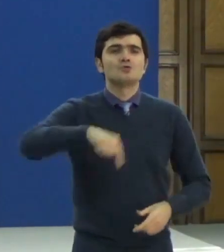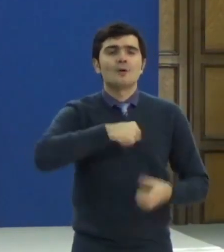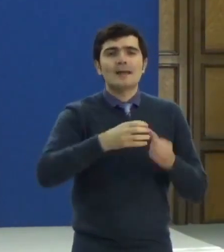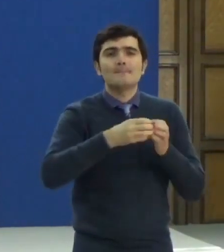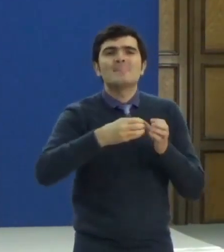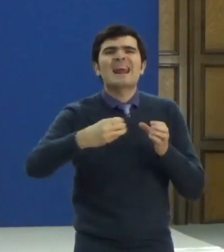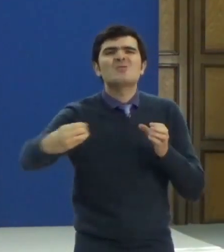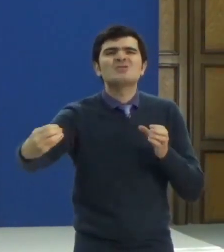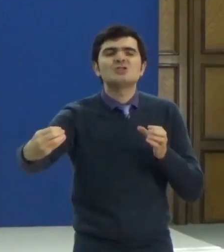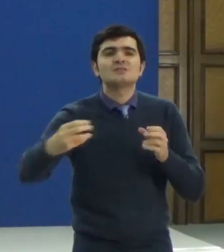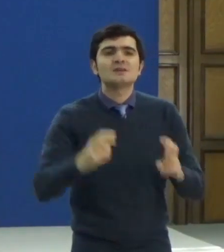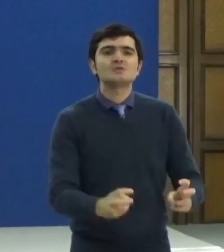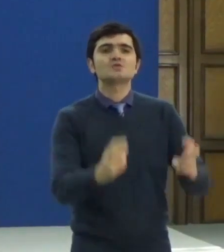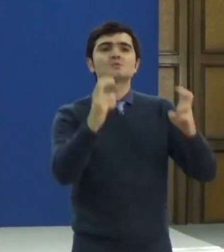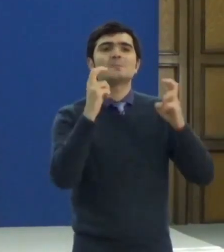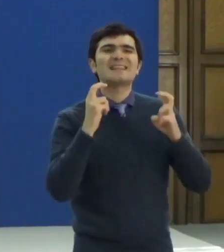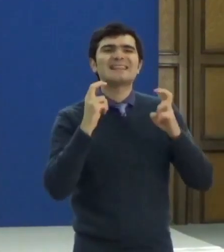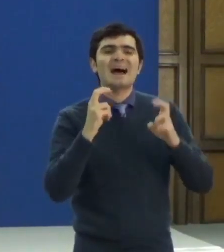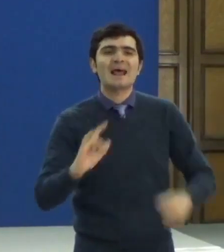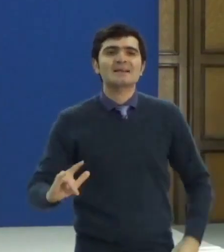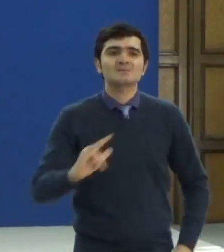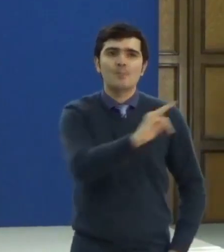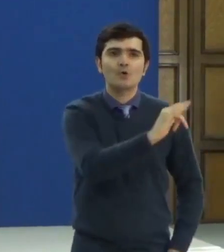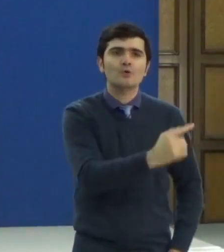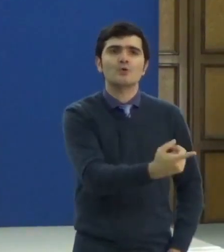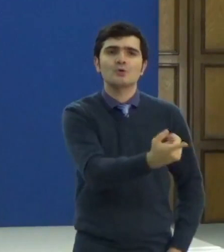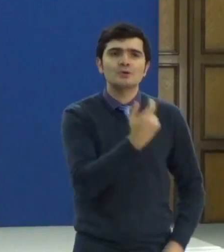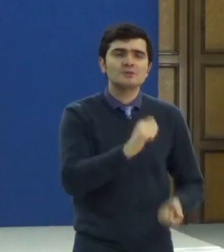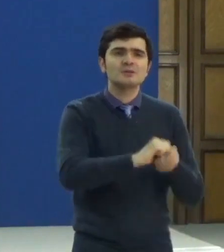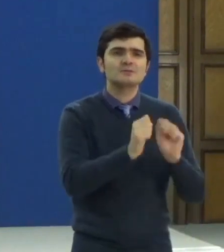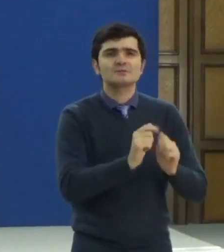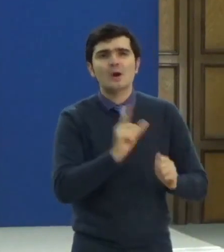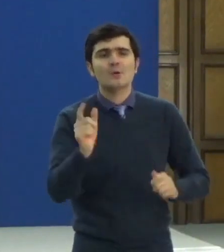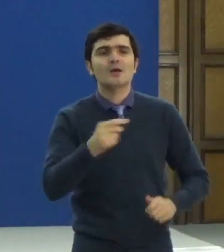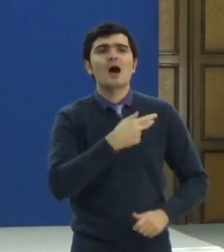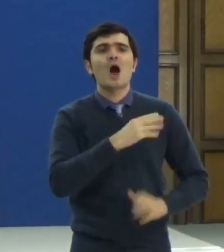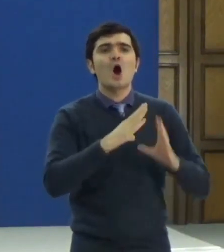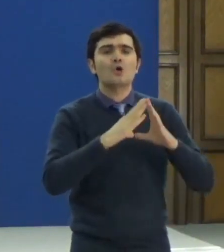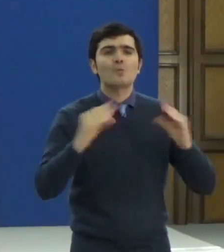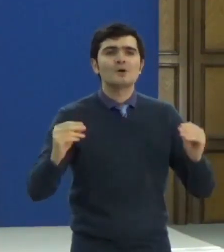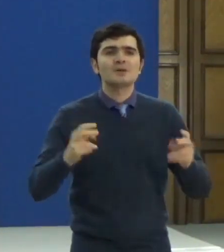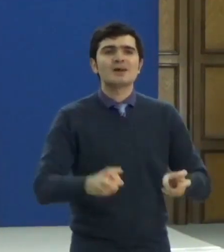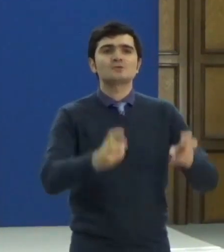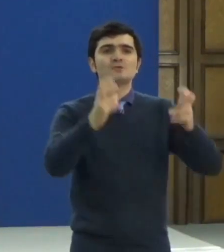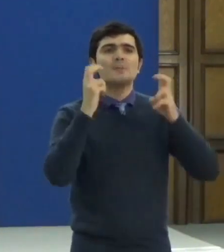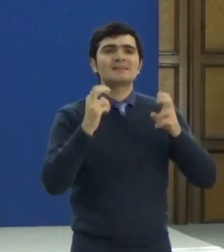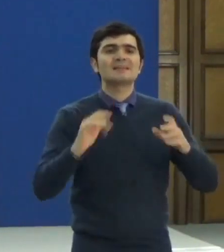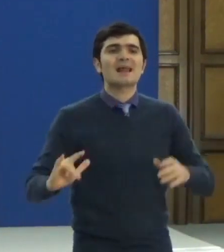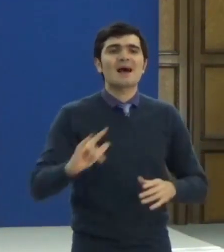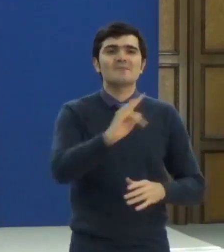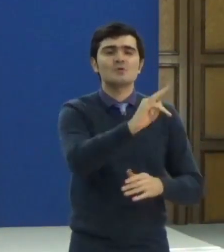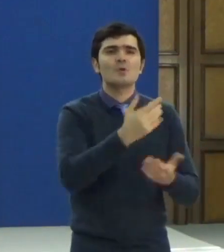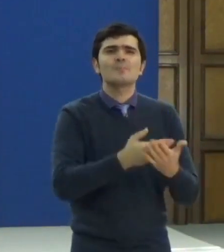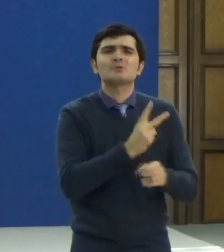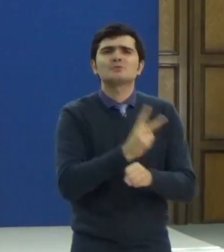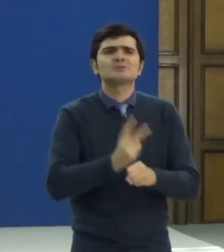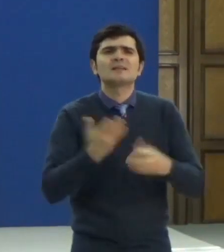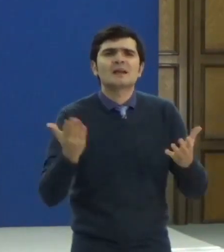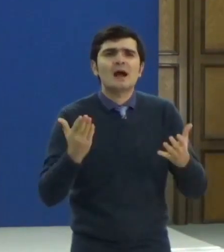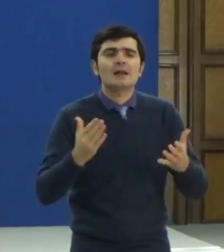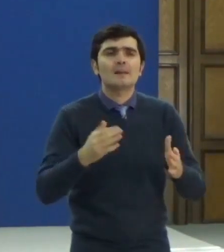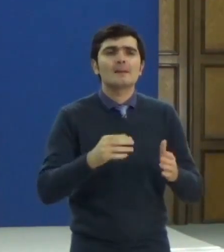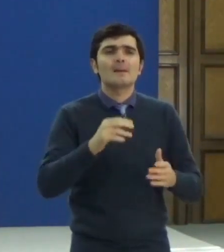suspendarea zborurilor din și înspre România cu următoarele state: Marea